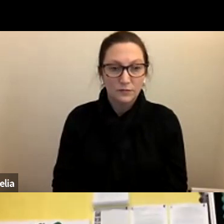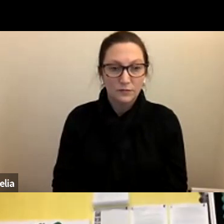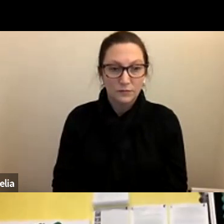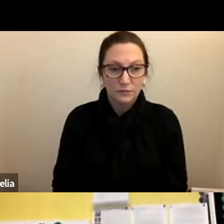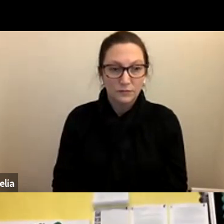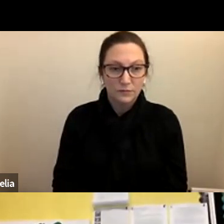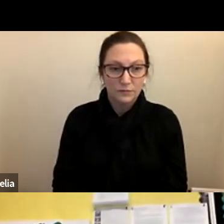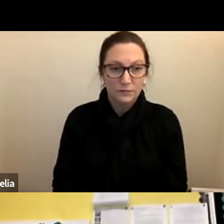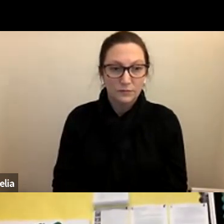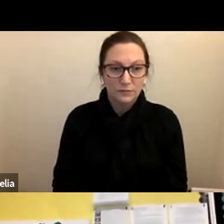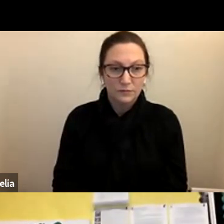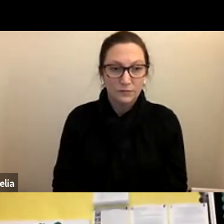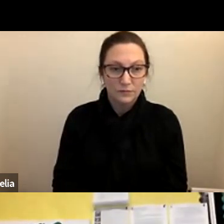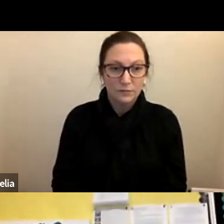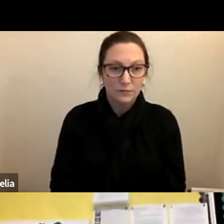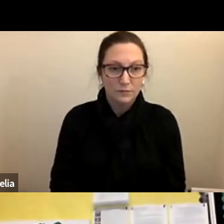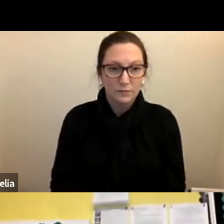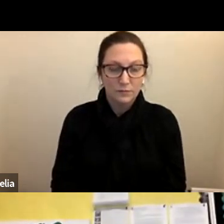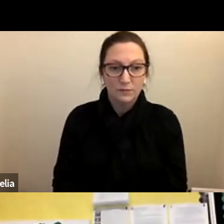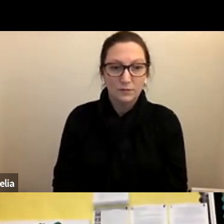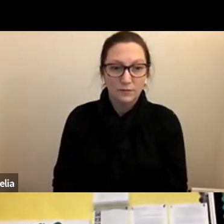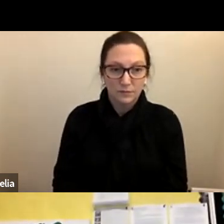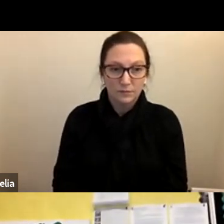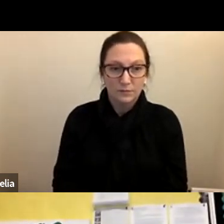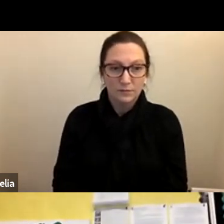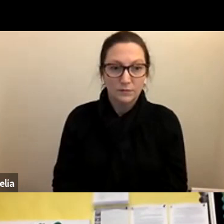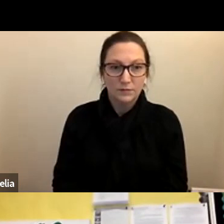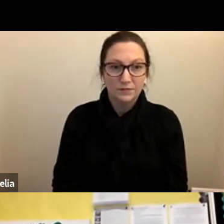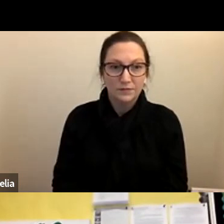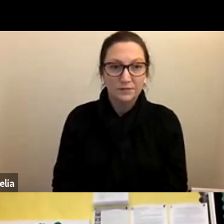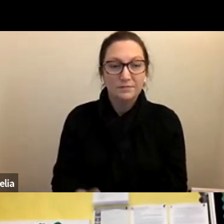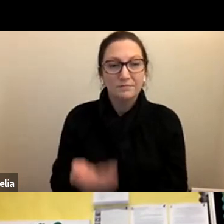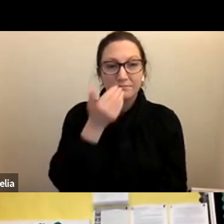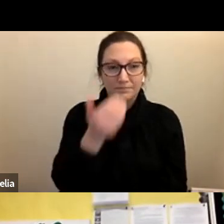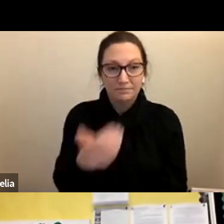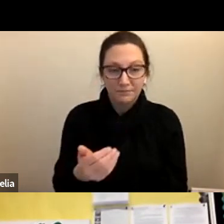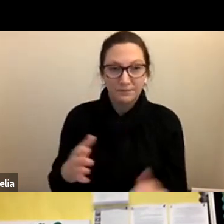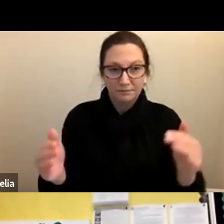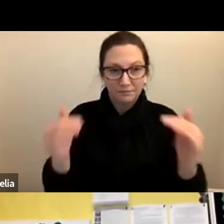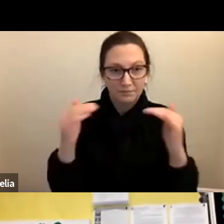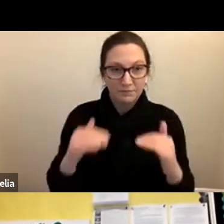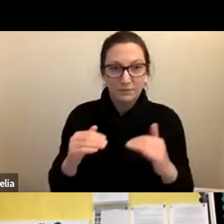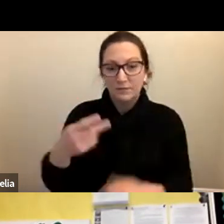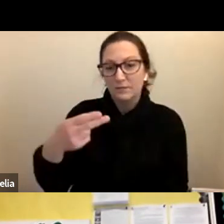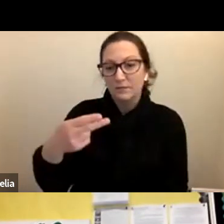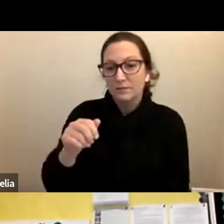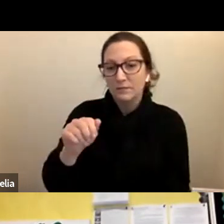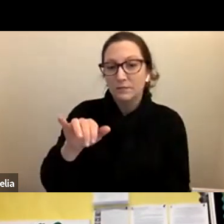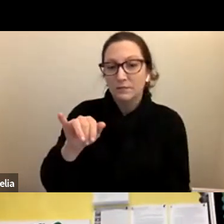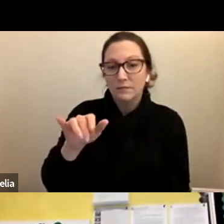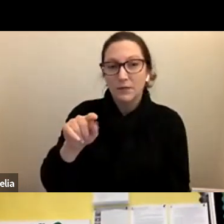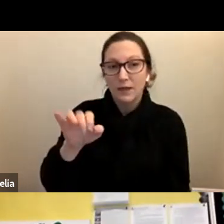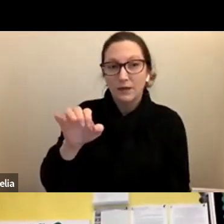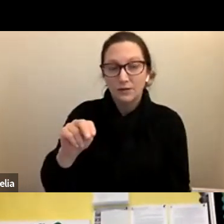这个普通话的翻译。好，谢谢，待会见 ，Thank you. Thank you. Our Haitian Creole interpreter